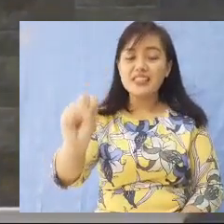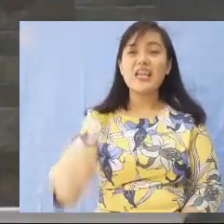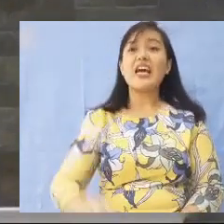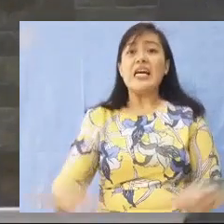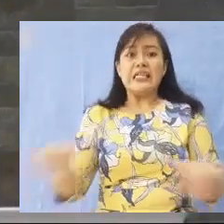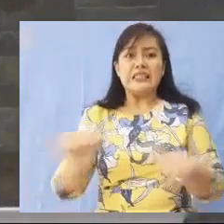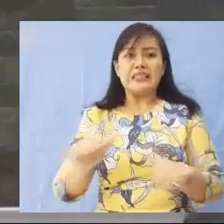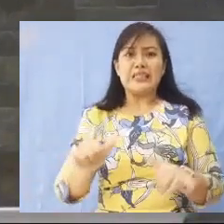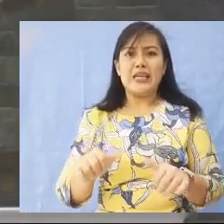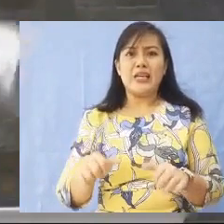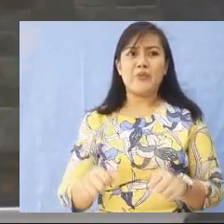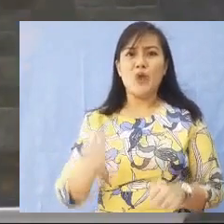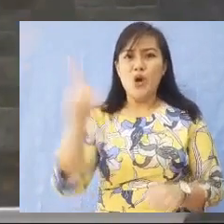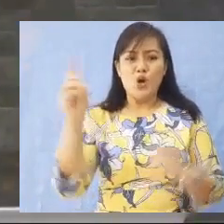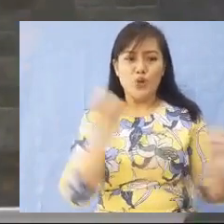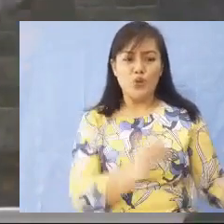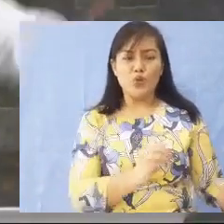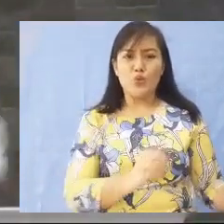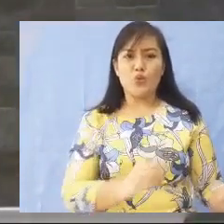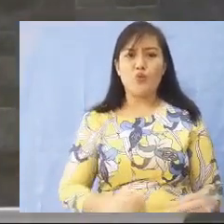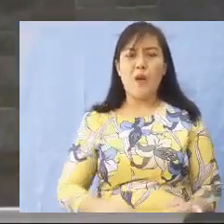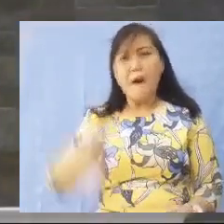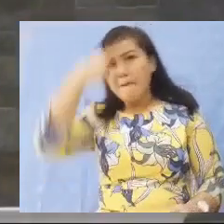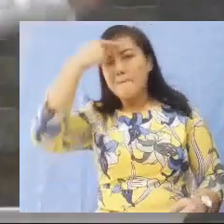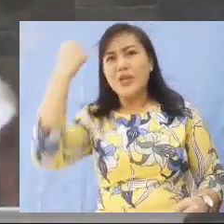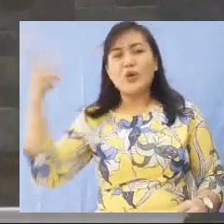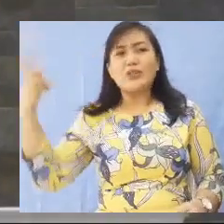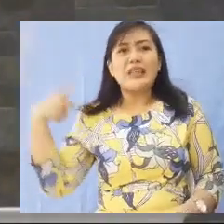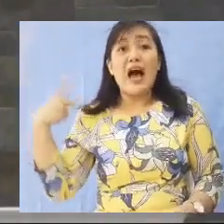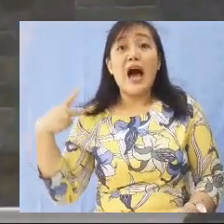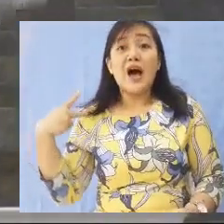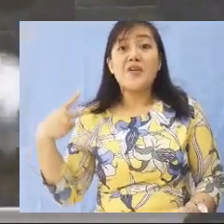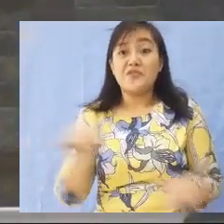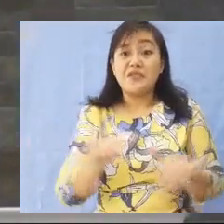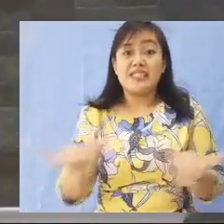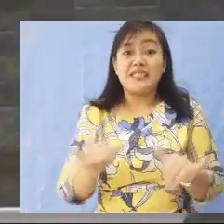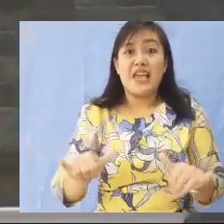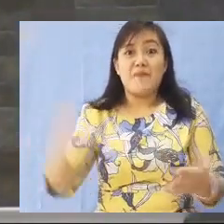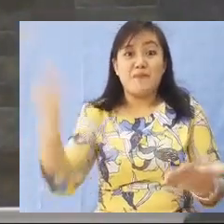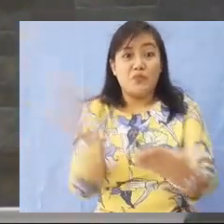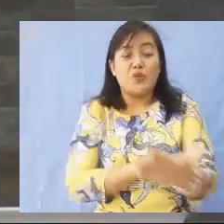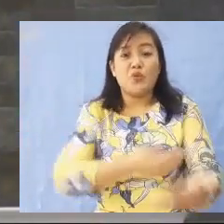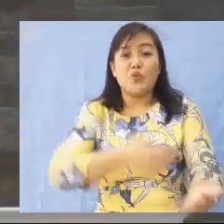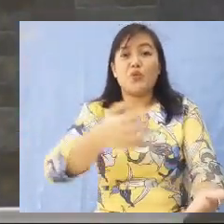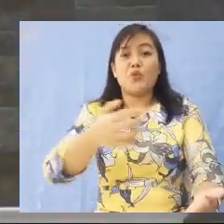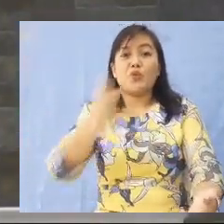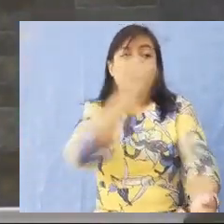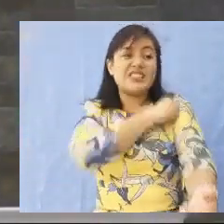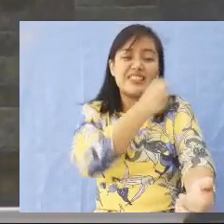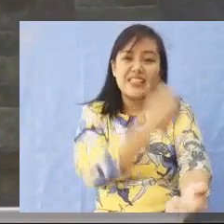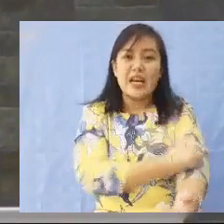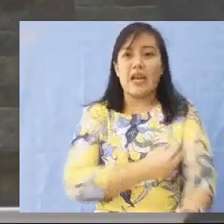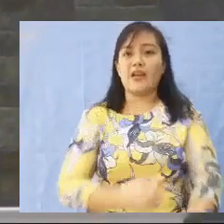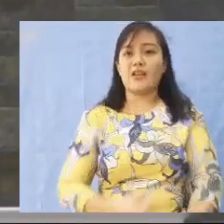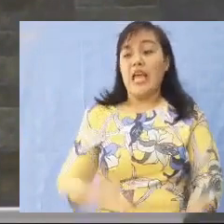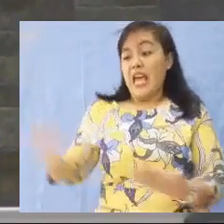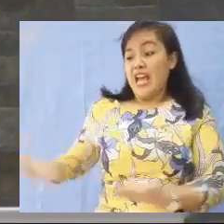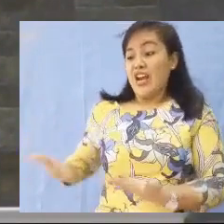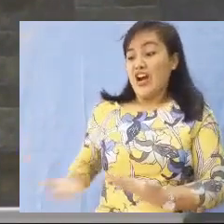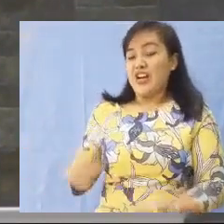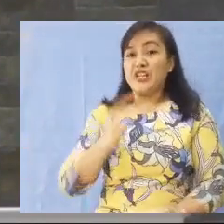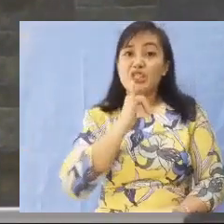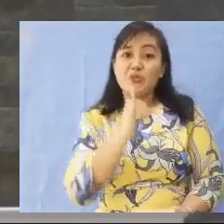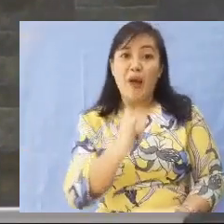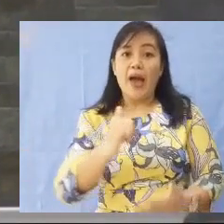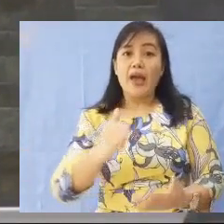Bakit po? Merong bagong energy. Merong bagong strength. Bakit? Nai-encourage doon sa pinapanood.